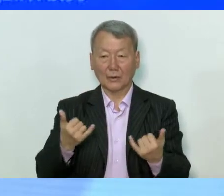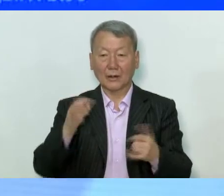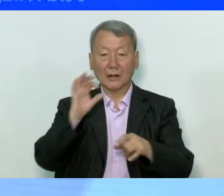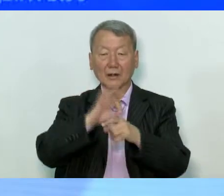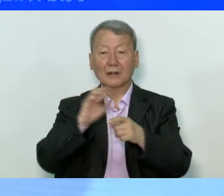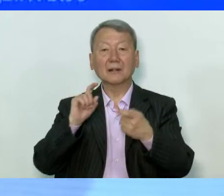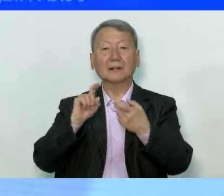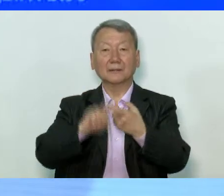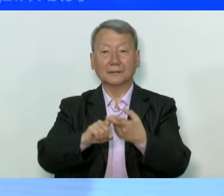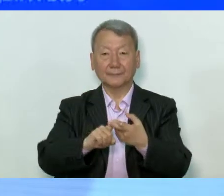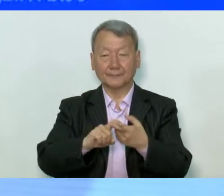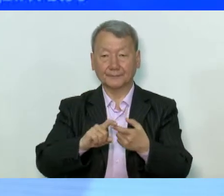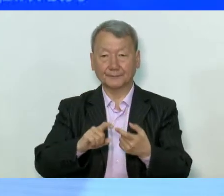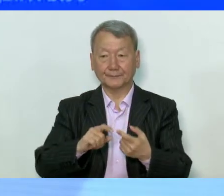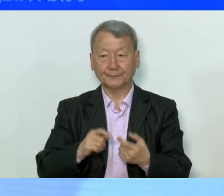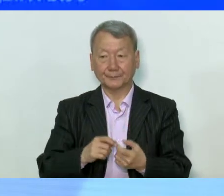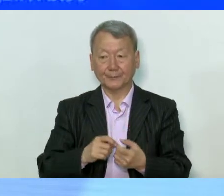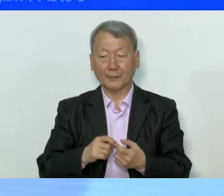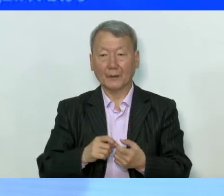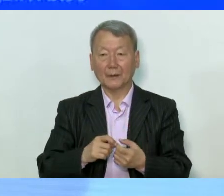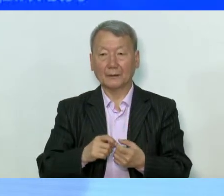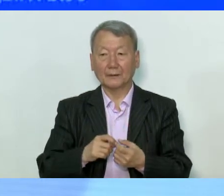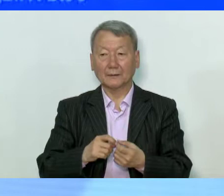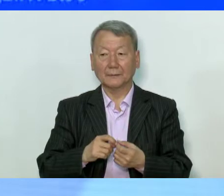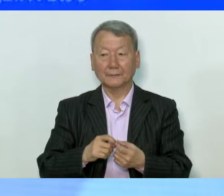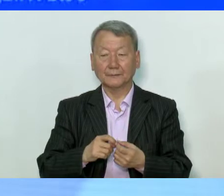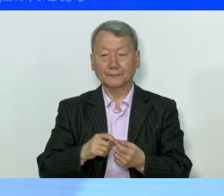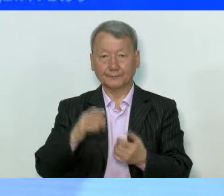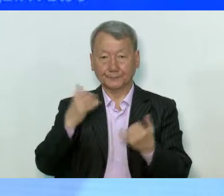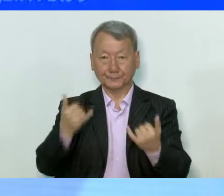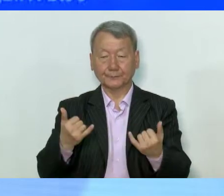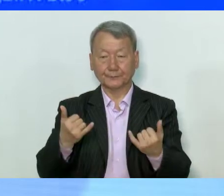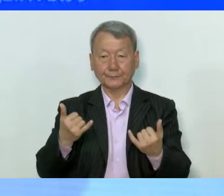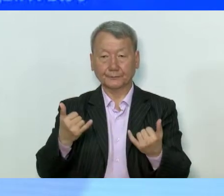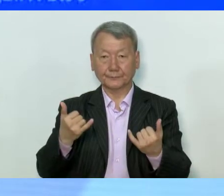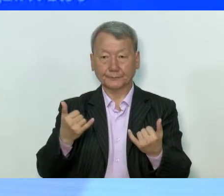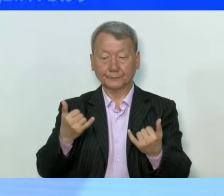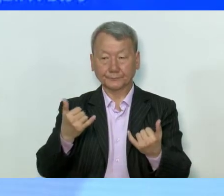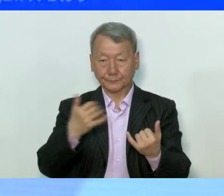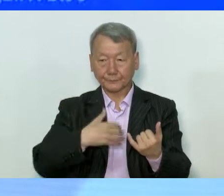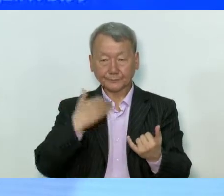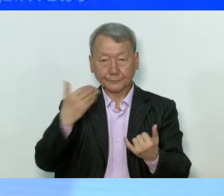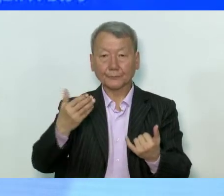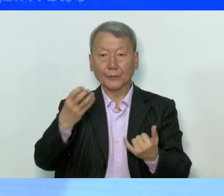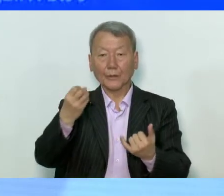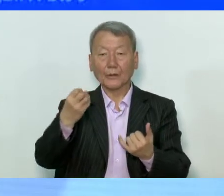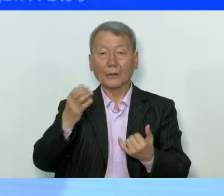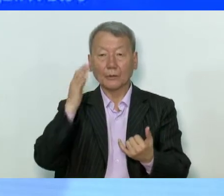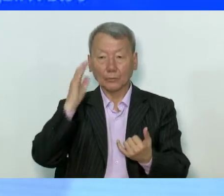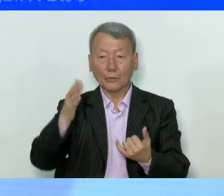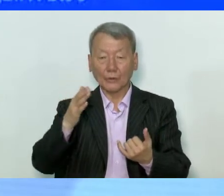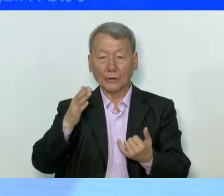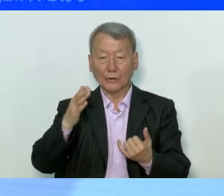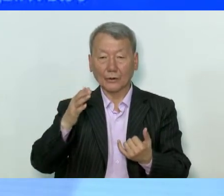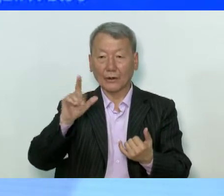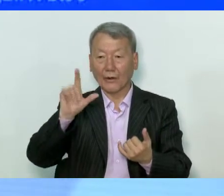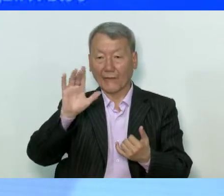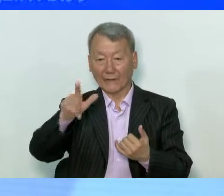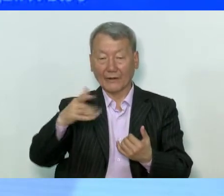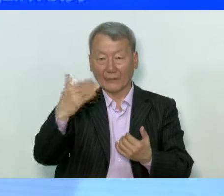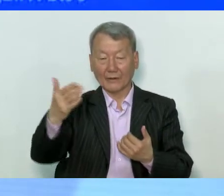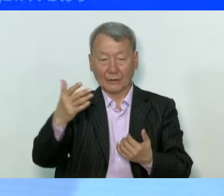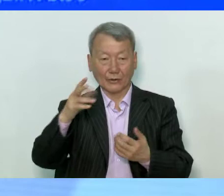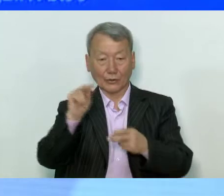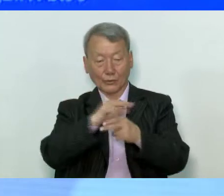карантинге үй карантин алгандардын дагы көзөмөлдө, эми положительный чыккандардын дагы тийиштүү адистер